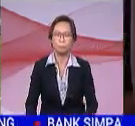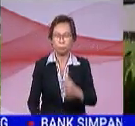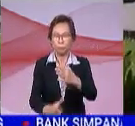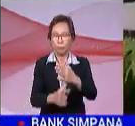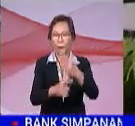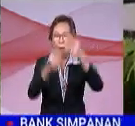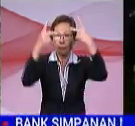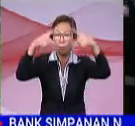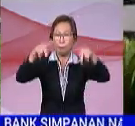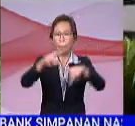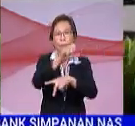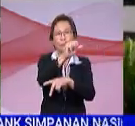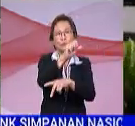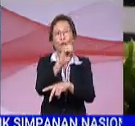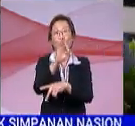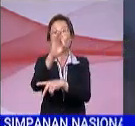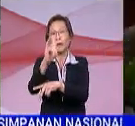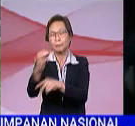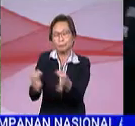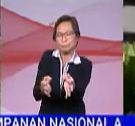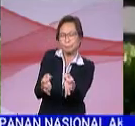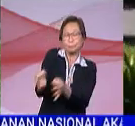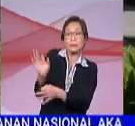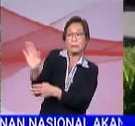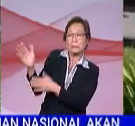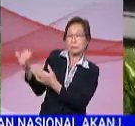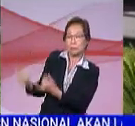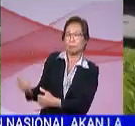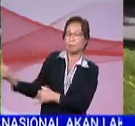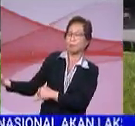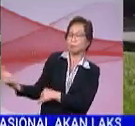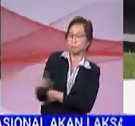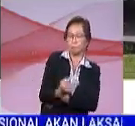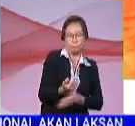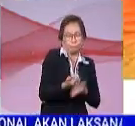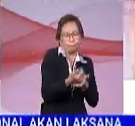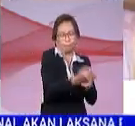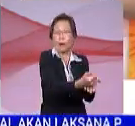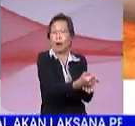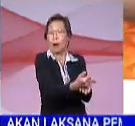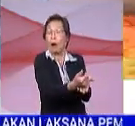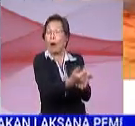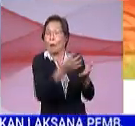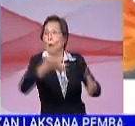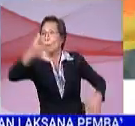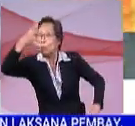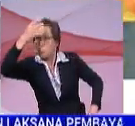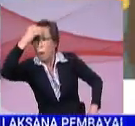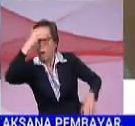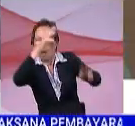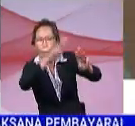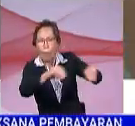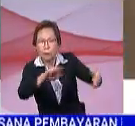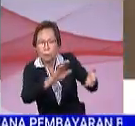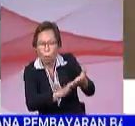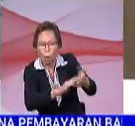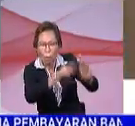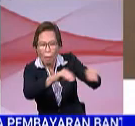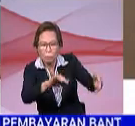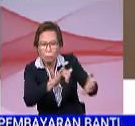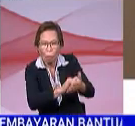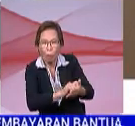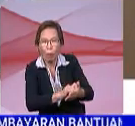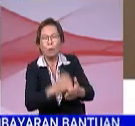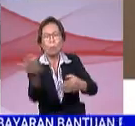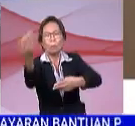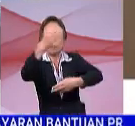Timbalan Presidennya, Sofri Sela menjelaskan pihaknya tampil menghulurkan bantuan selepas mengetahui pelajar sekolah tersebut